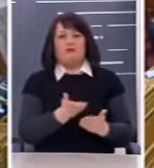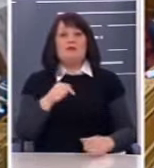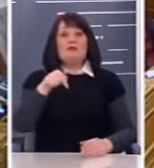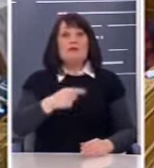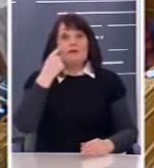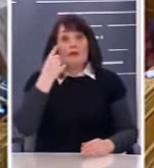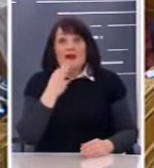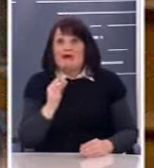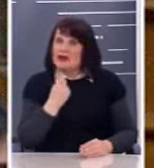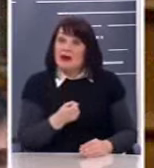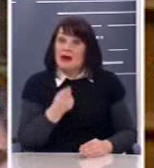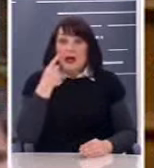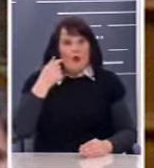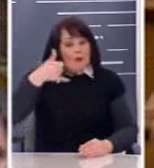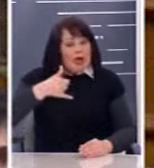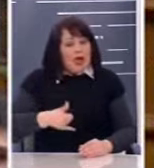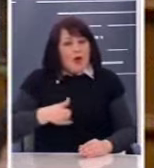την ευκαιρία